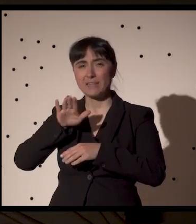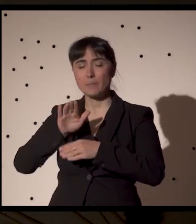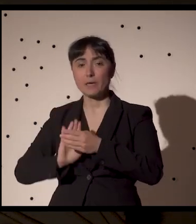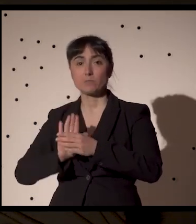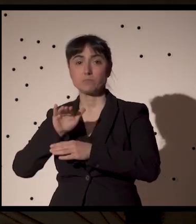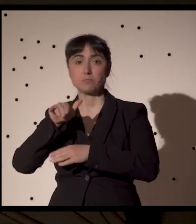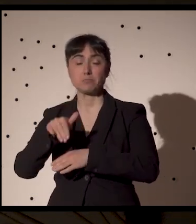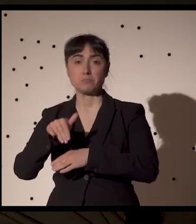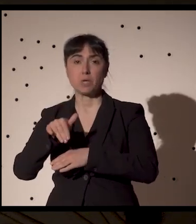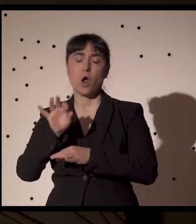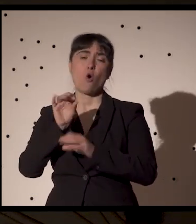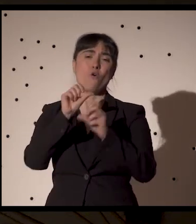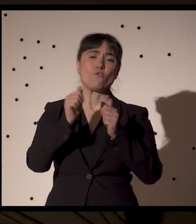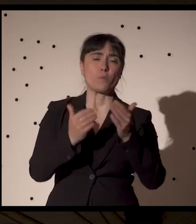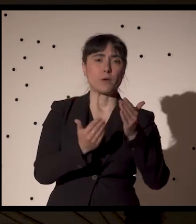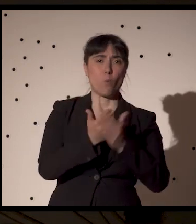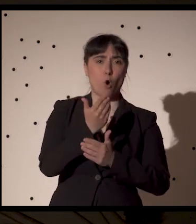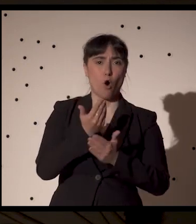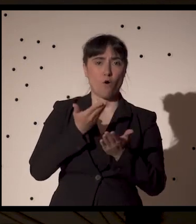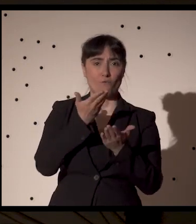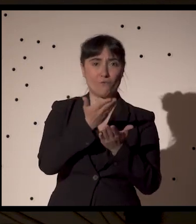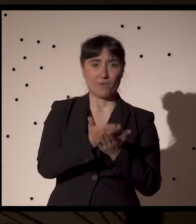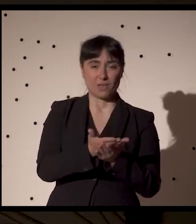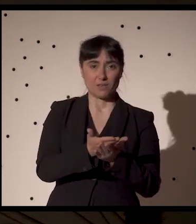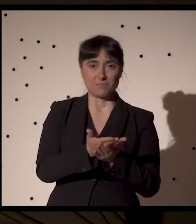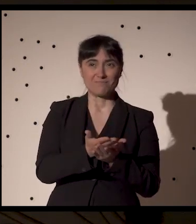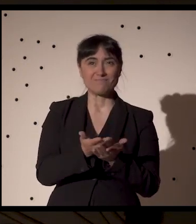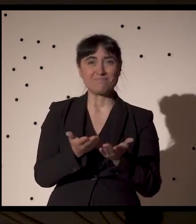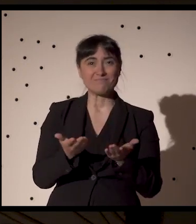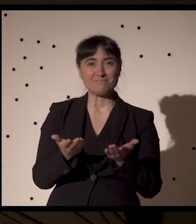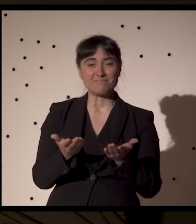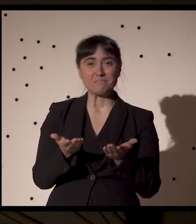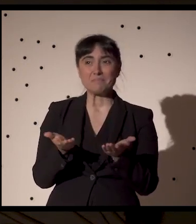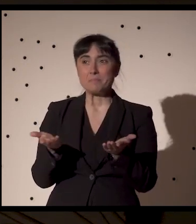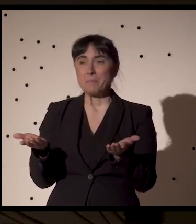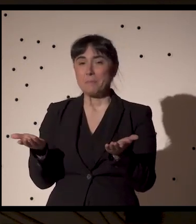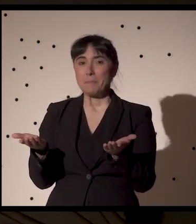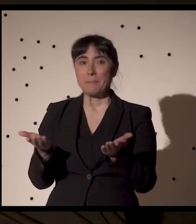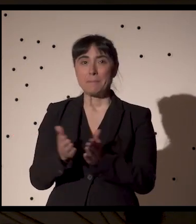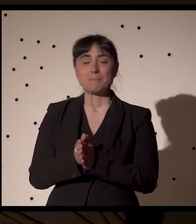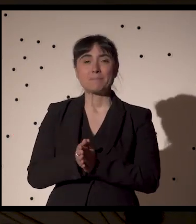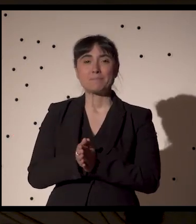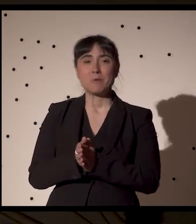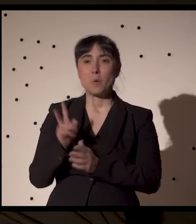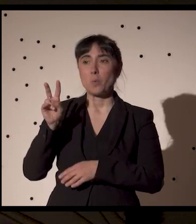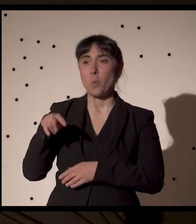in altre forme Sta di fatto che al Giro di boa del nuovo millennio questa